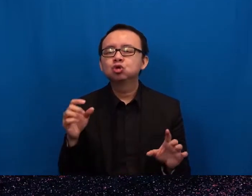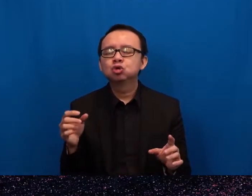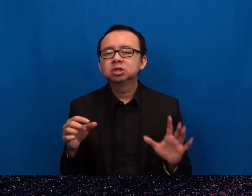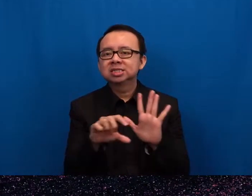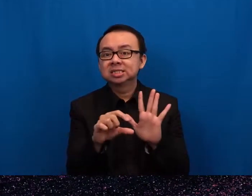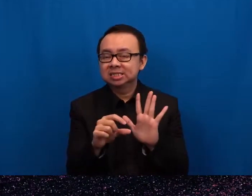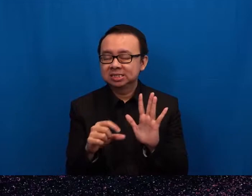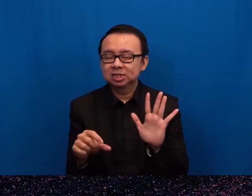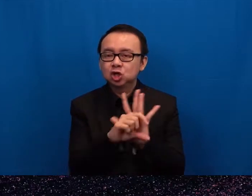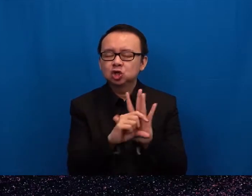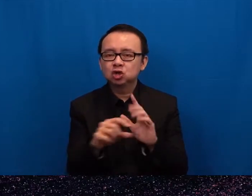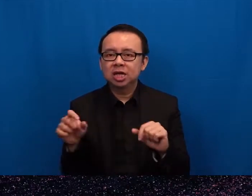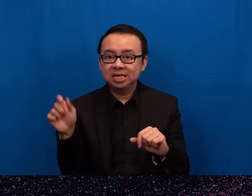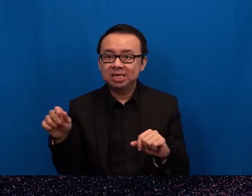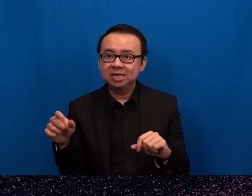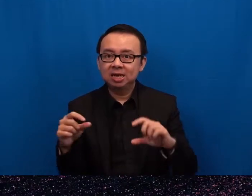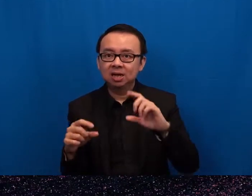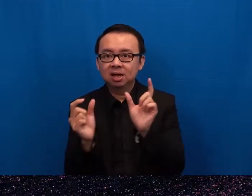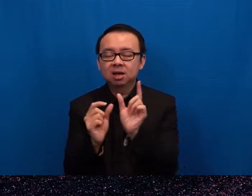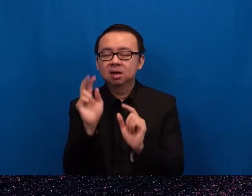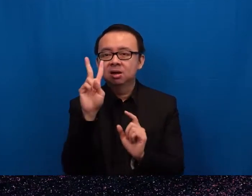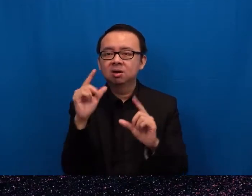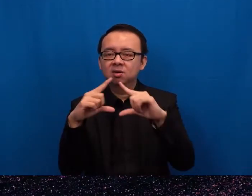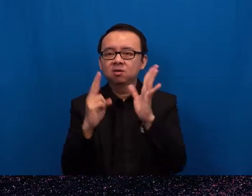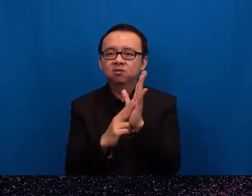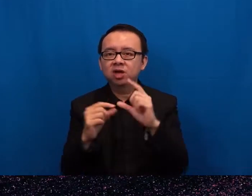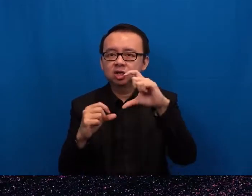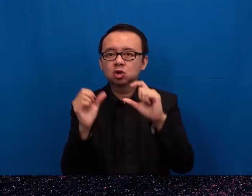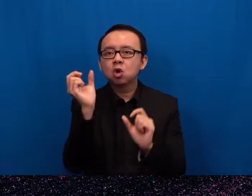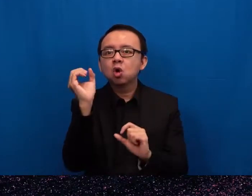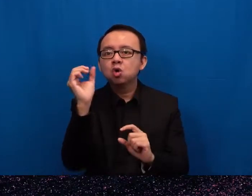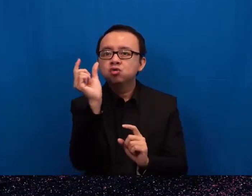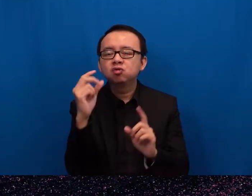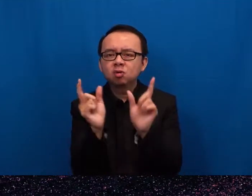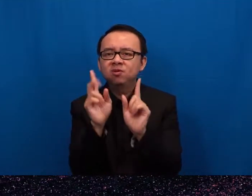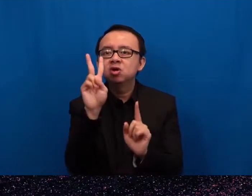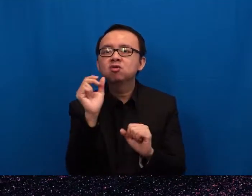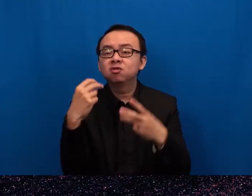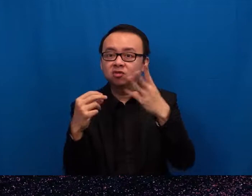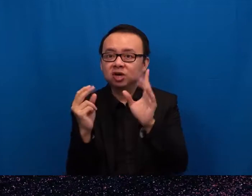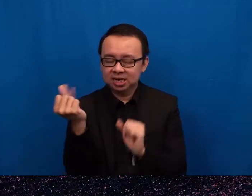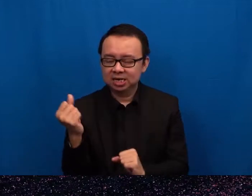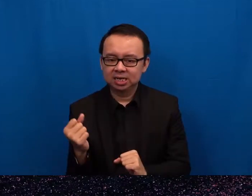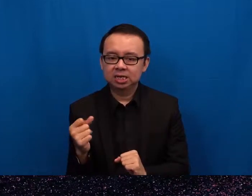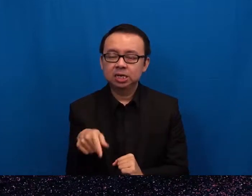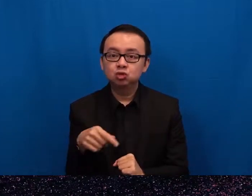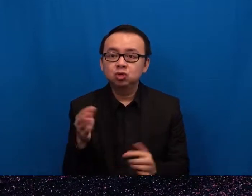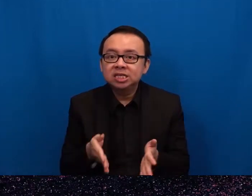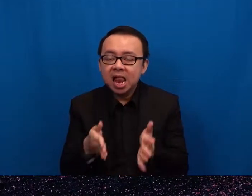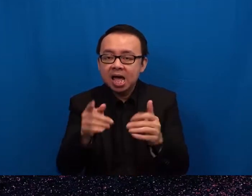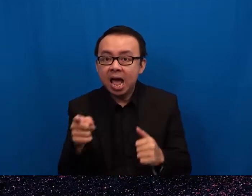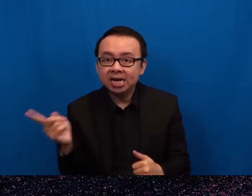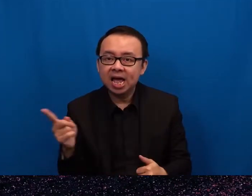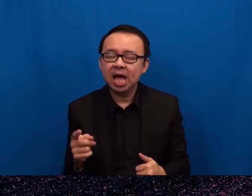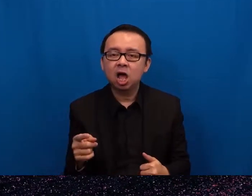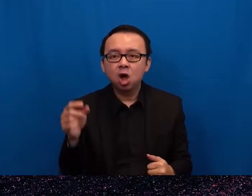ada satu daerah namanya Hastings Street. Tempat itu gelap sekali, setiap hari ada orang mati di jalanan. Overdosis terutama.